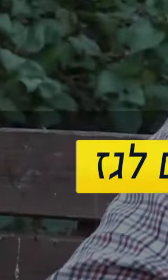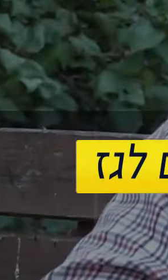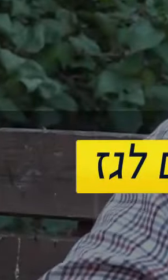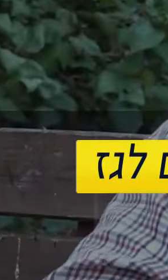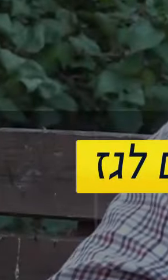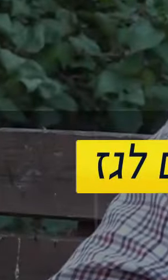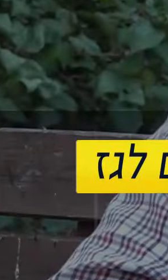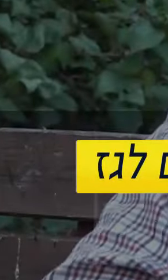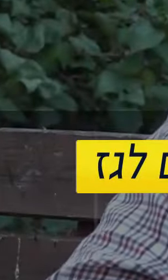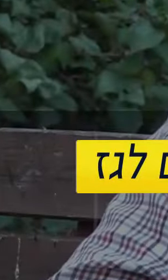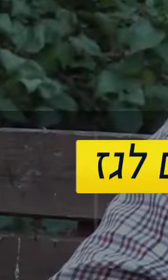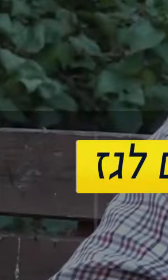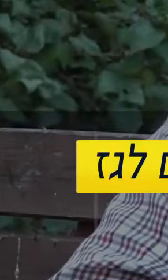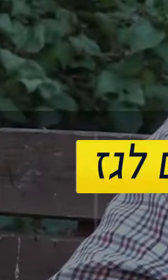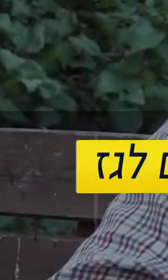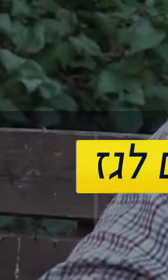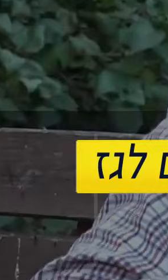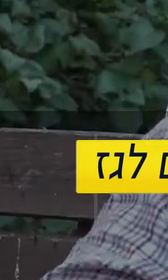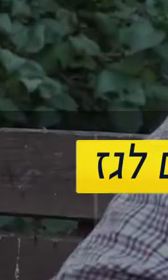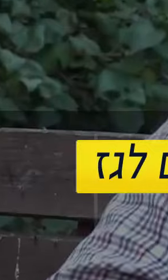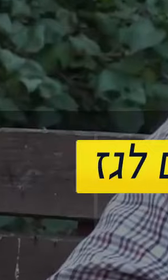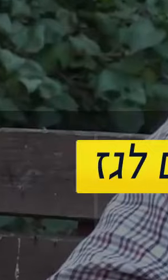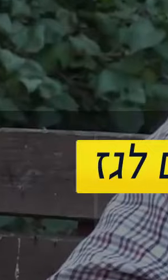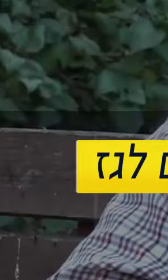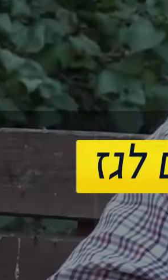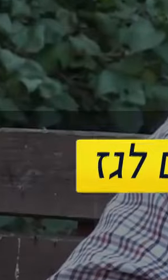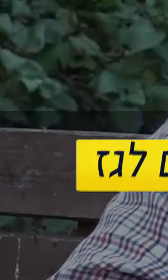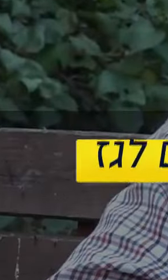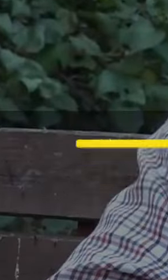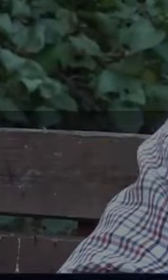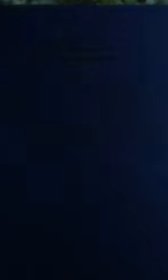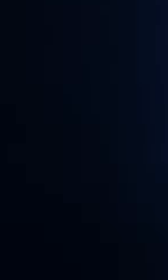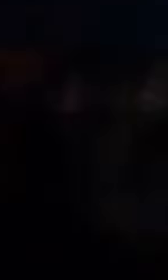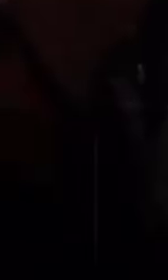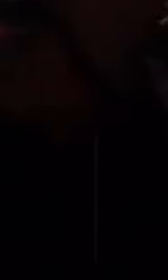mehr, vergasen will ich nicht. Was soll ich mit den Nazis machen?